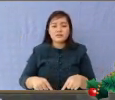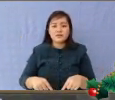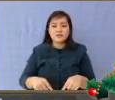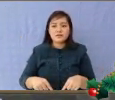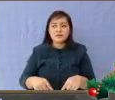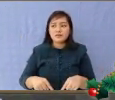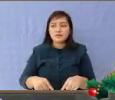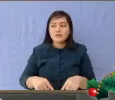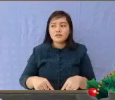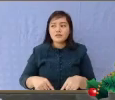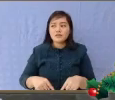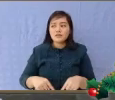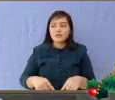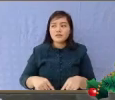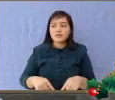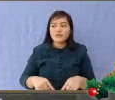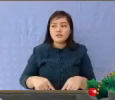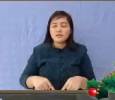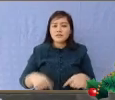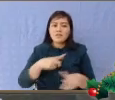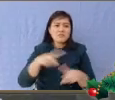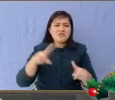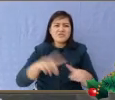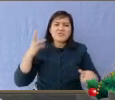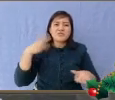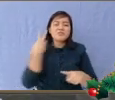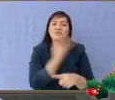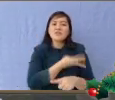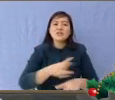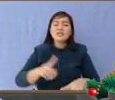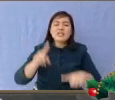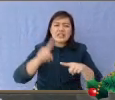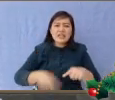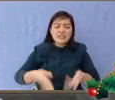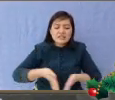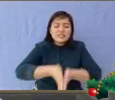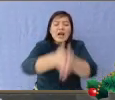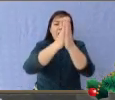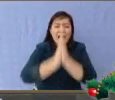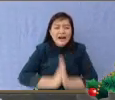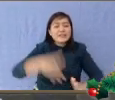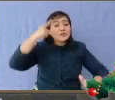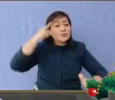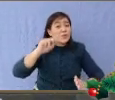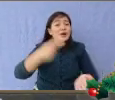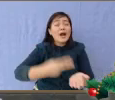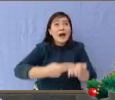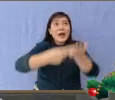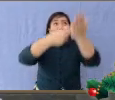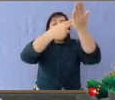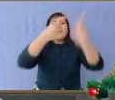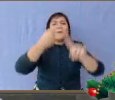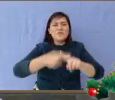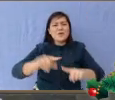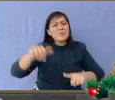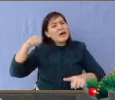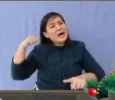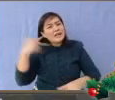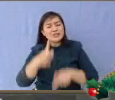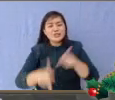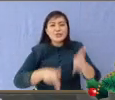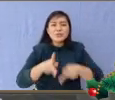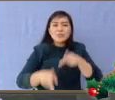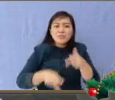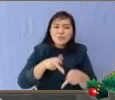ka na mag-text, hindi ka na makapag-text kay sister, yung wala lang magagawa, alam mong wala lang magagawa yung kapwa mo tao, yung alam mong wala